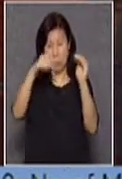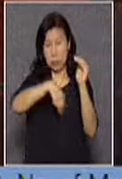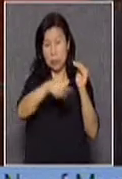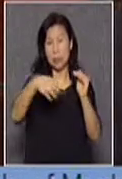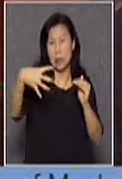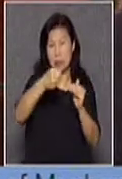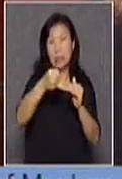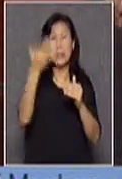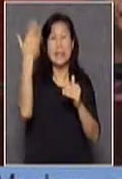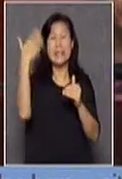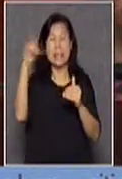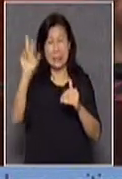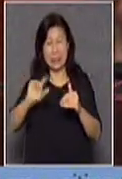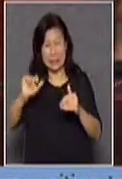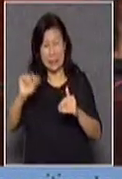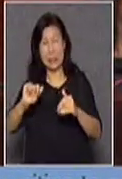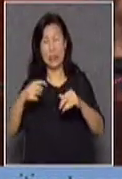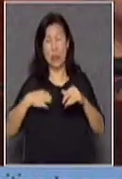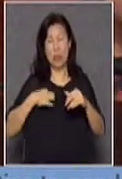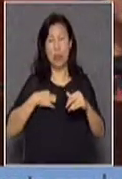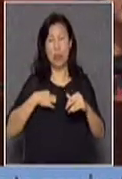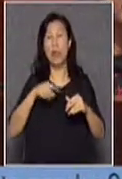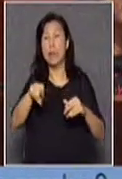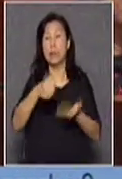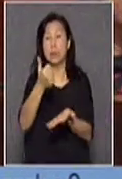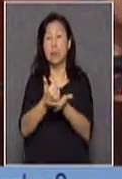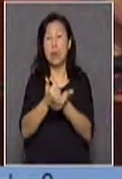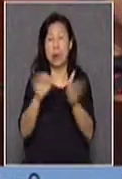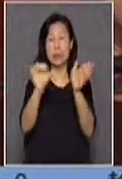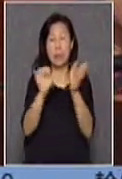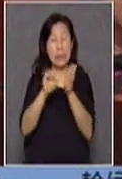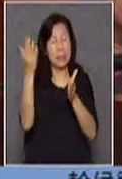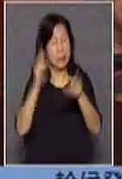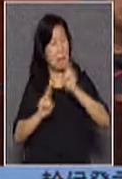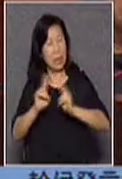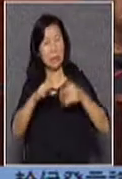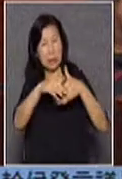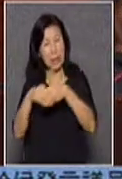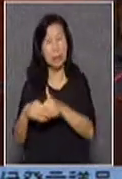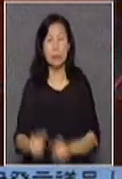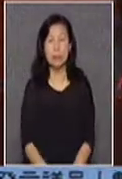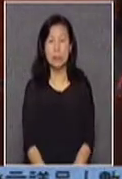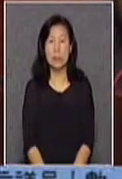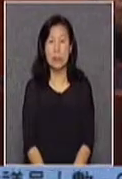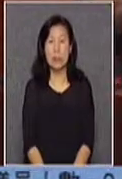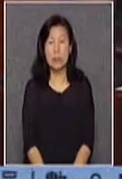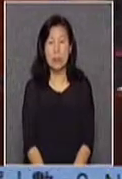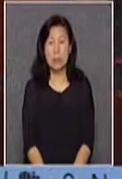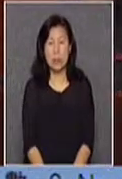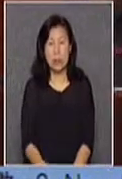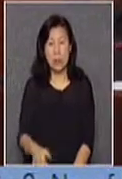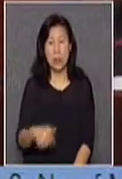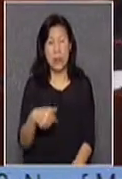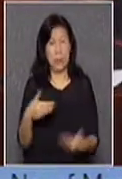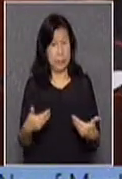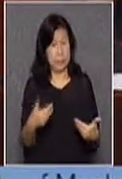咧，係令到佢哋係有好特殊嘅地位。咁呢個係歷史問題。咁但係如果你要純粹從呢